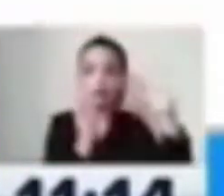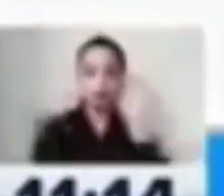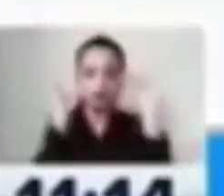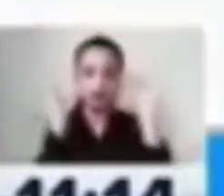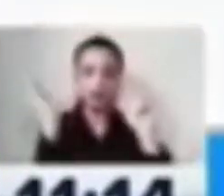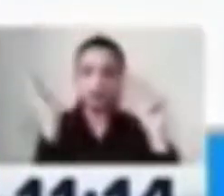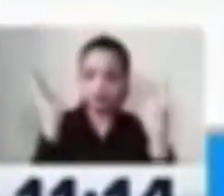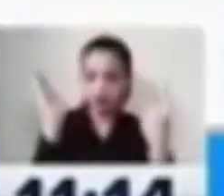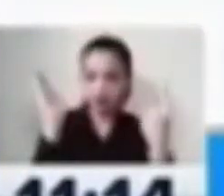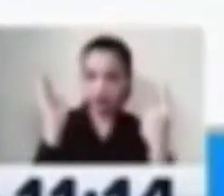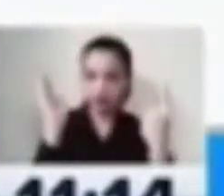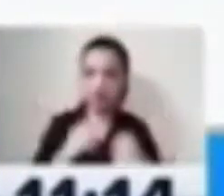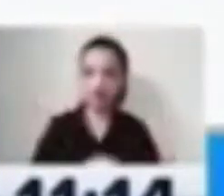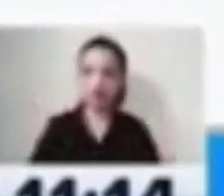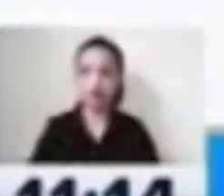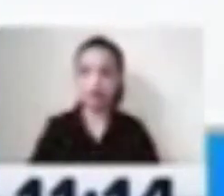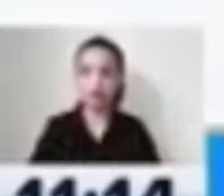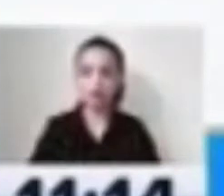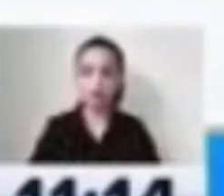naghihingi kami ng konting